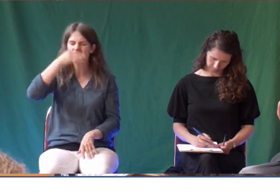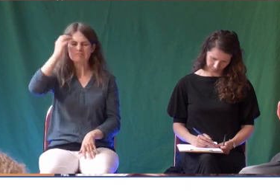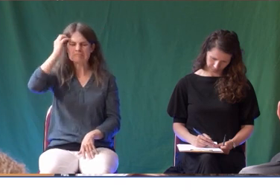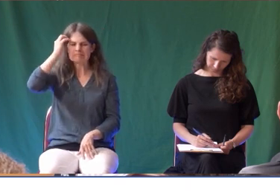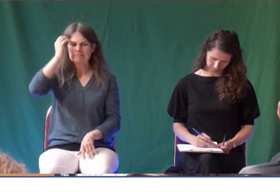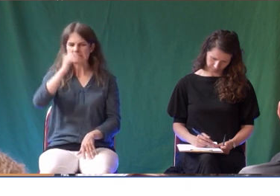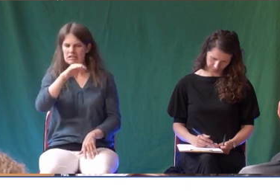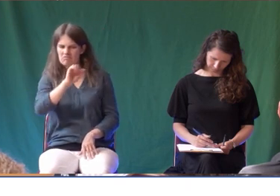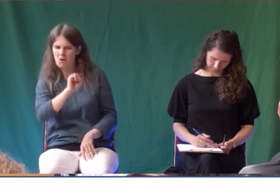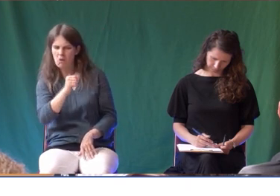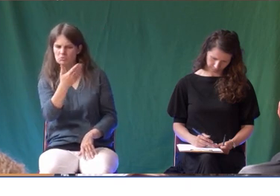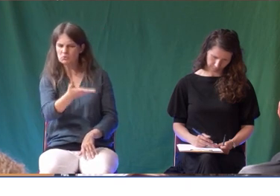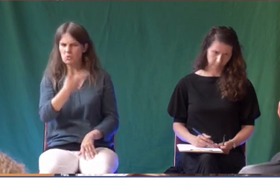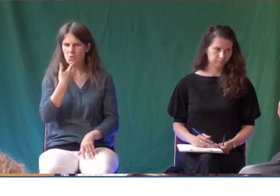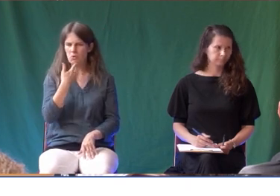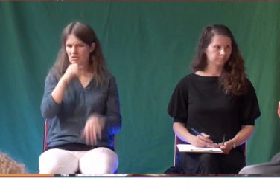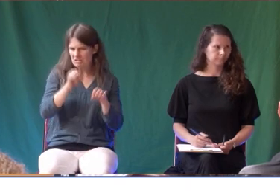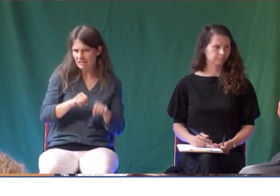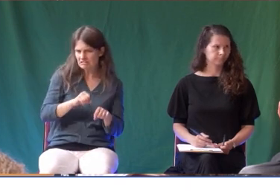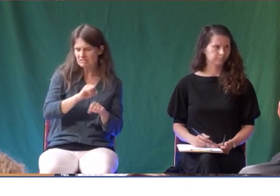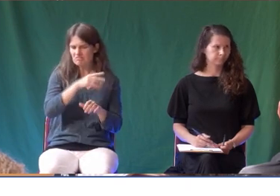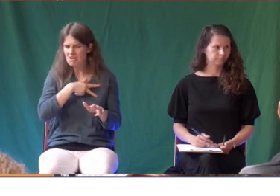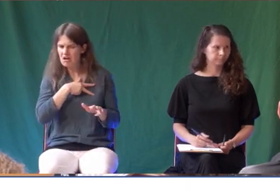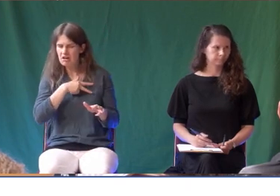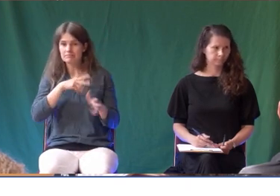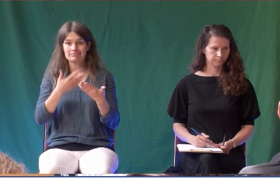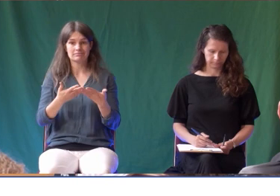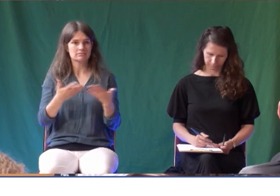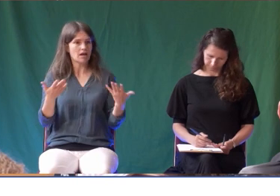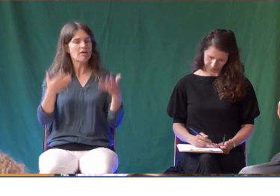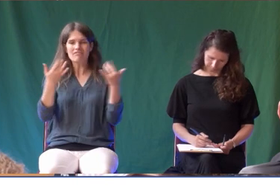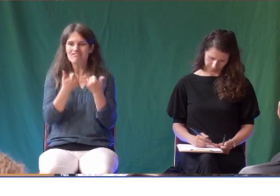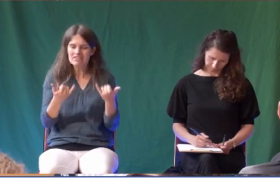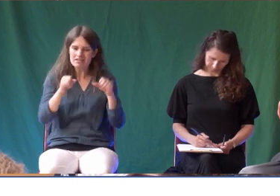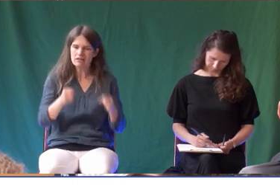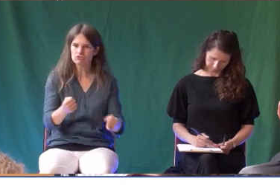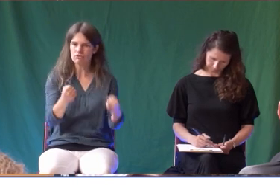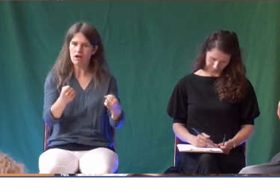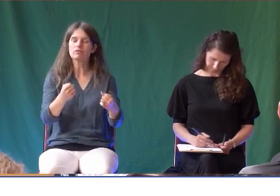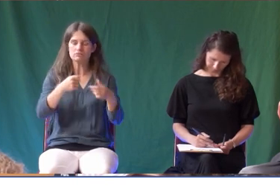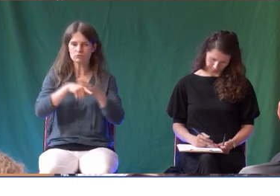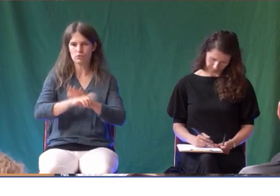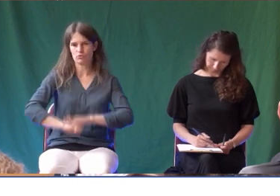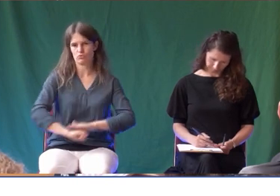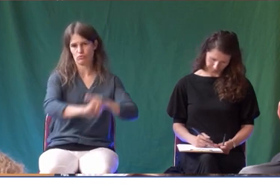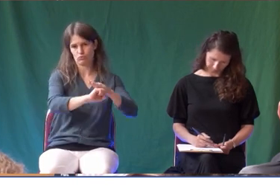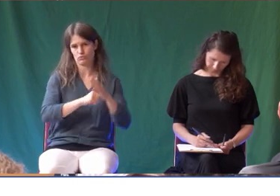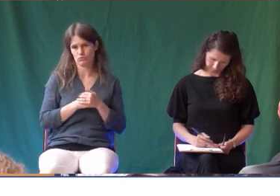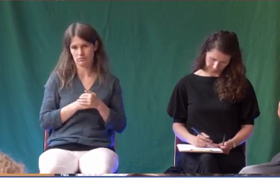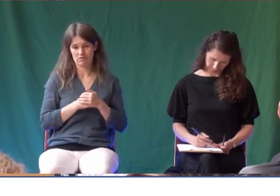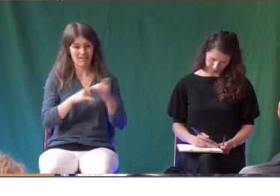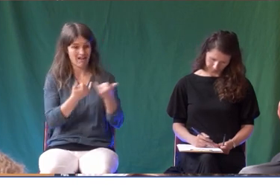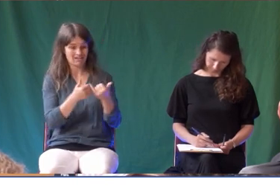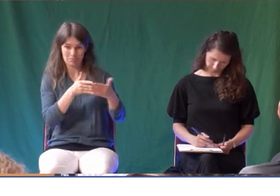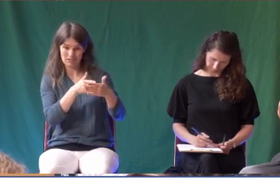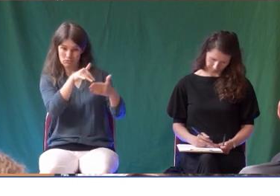Eltern sind dann starke Eltern wenn sie Unterstützung bekommen und Eltern mit Behinderung brauchen